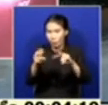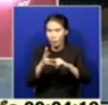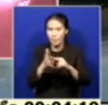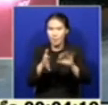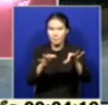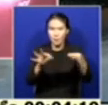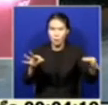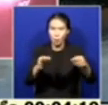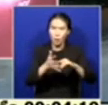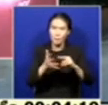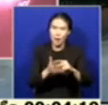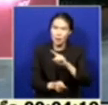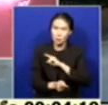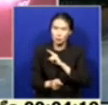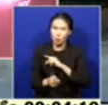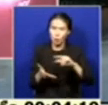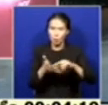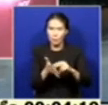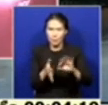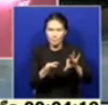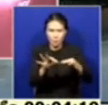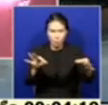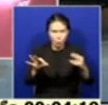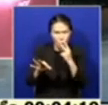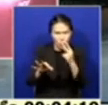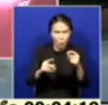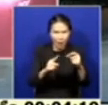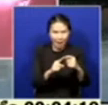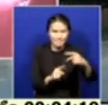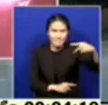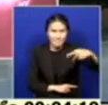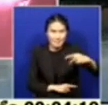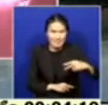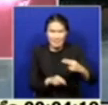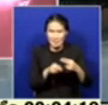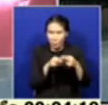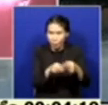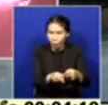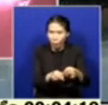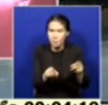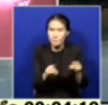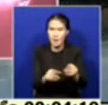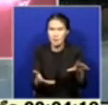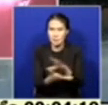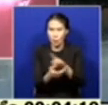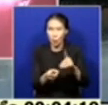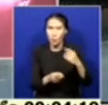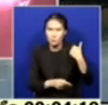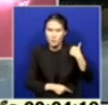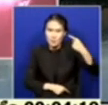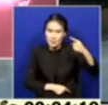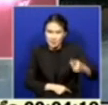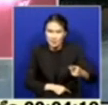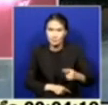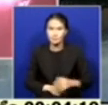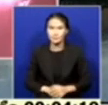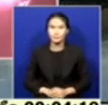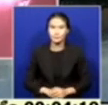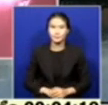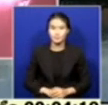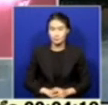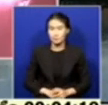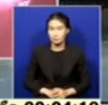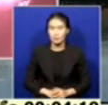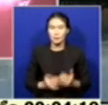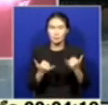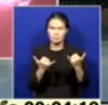ปัจจัยทางสังคมนะปัญหาต่างๆที่แต่ละประเทศมีอยู่นะซึ่งไม่ต่างกับม.112น